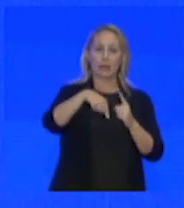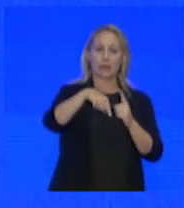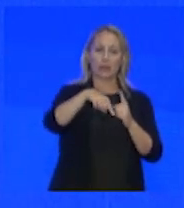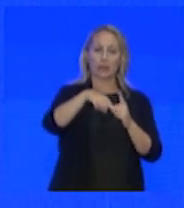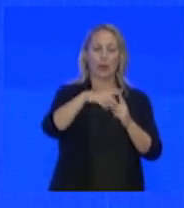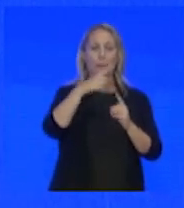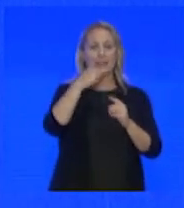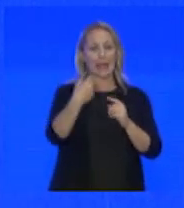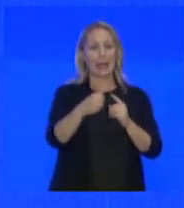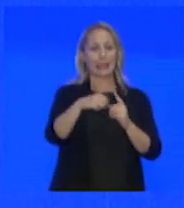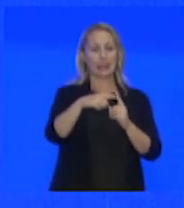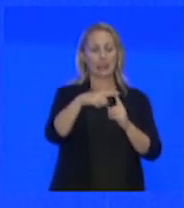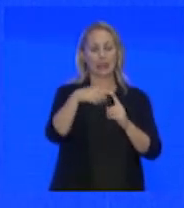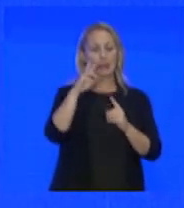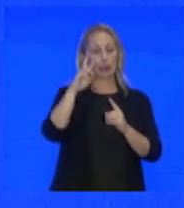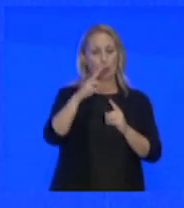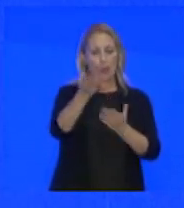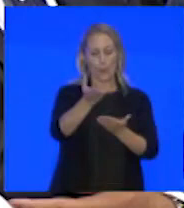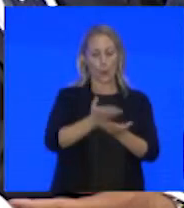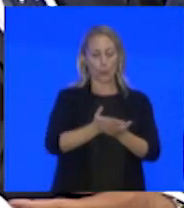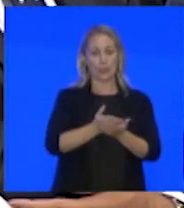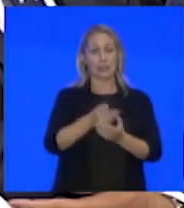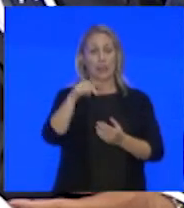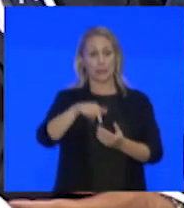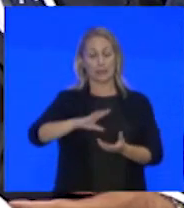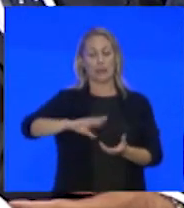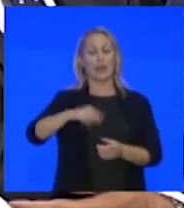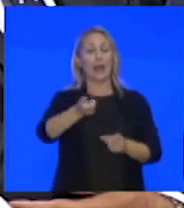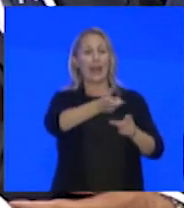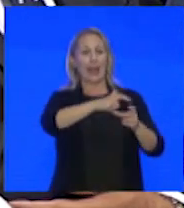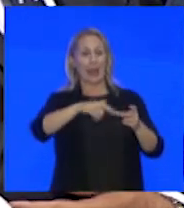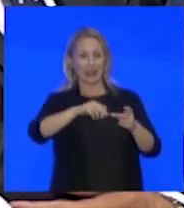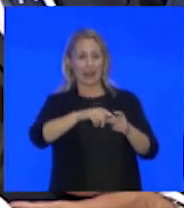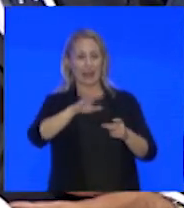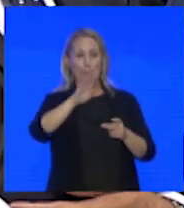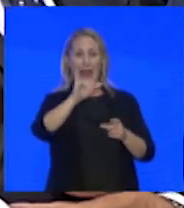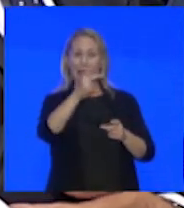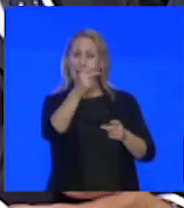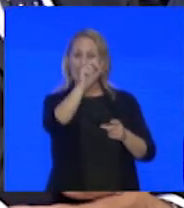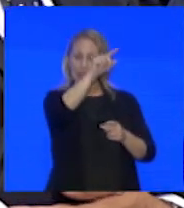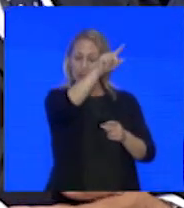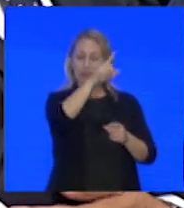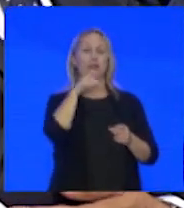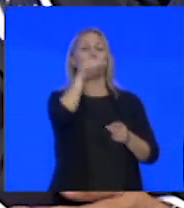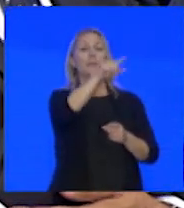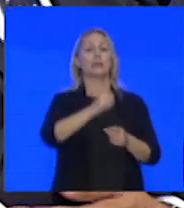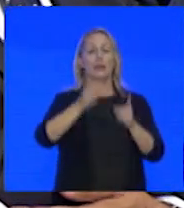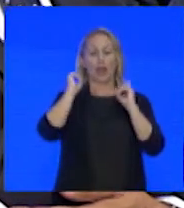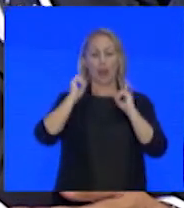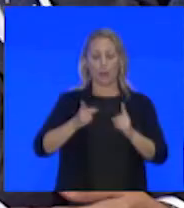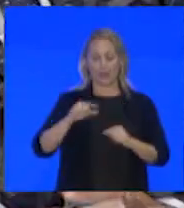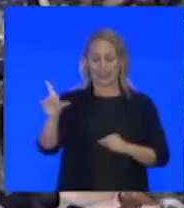διεθνές ενδιαφέρον. Η πολυεθνική εταιρεία Pfizer αποφάσισε μόλις την περασμένη